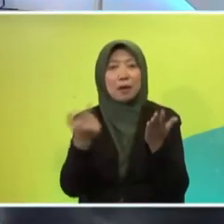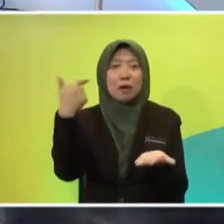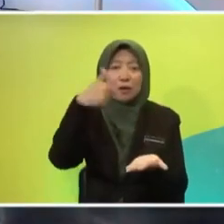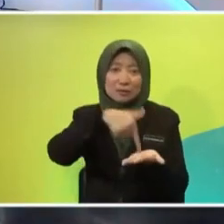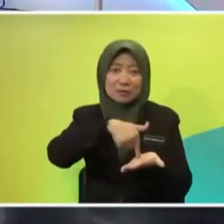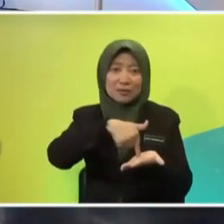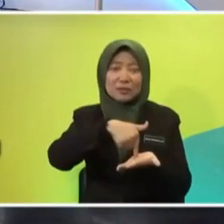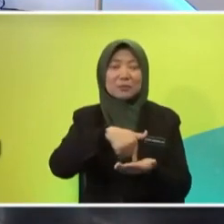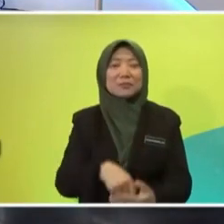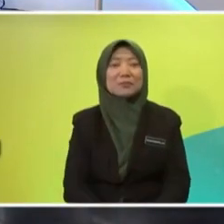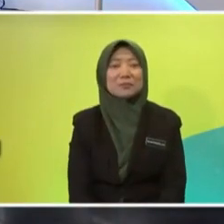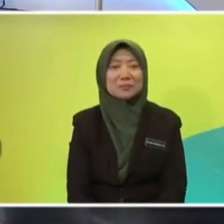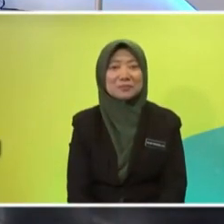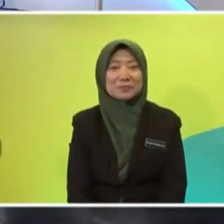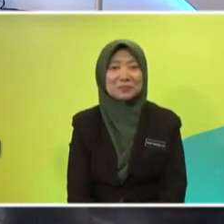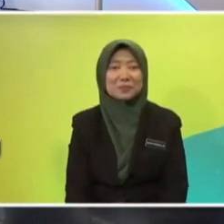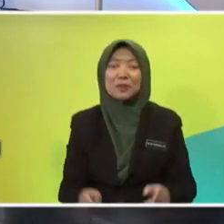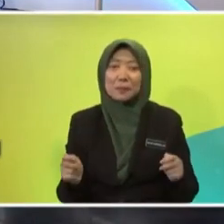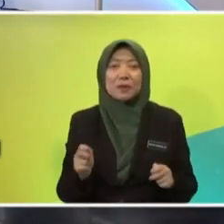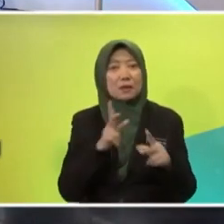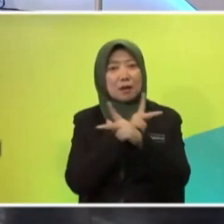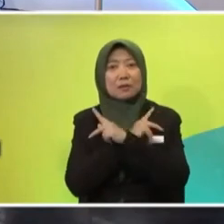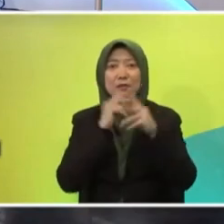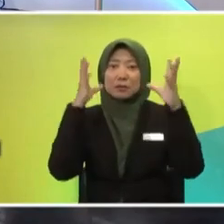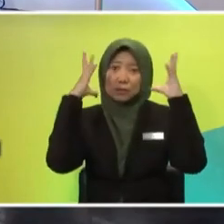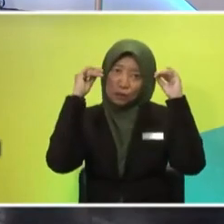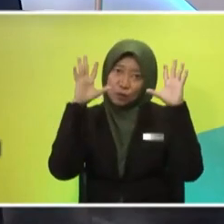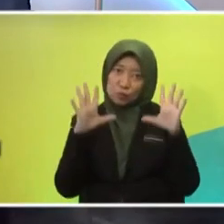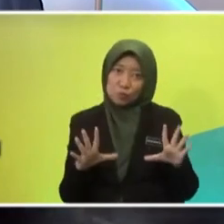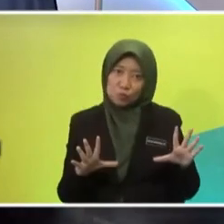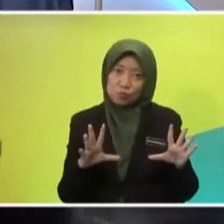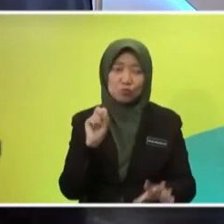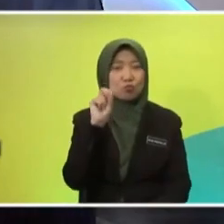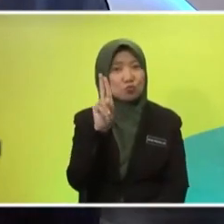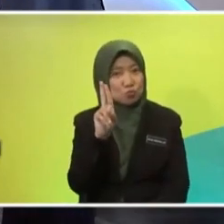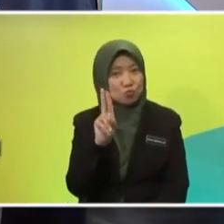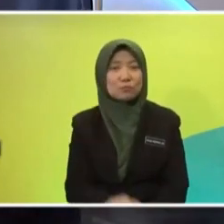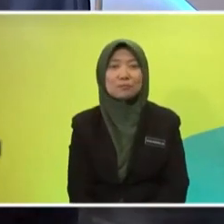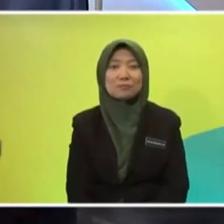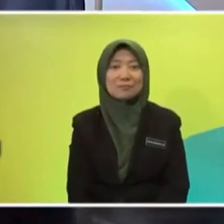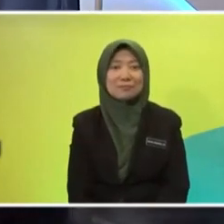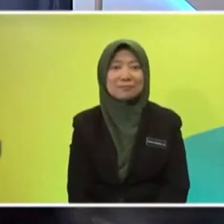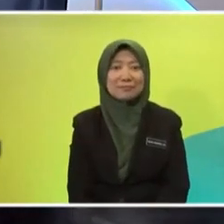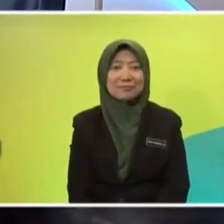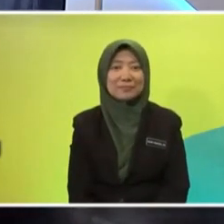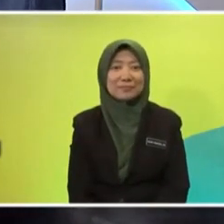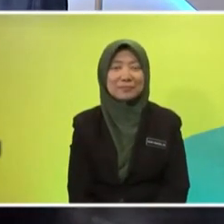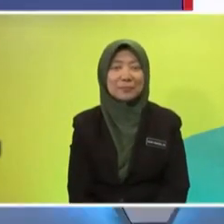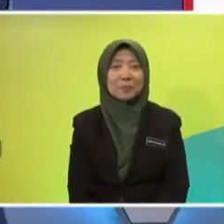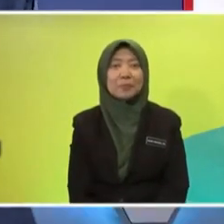Kak Rina. Terima kasih, Cikgu. Okey, seterusnya. Ya. Okey, kita